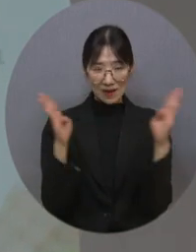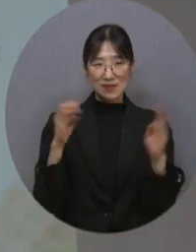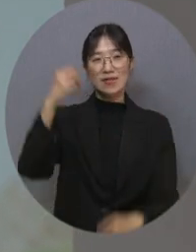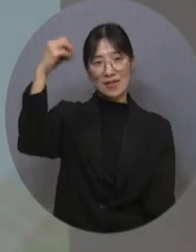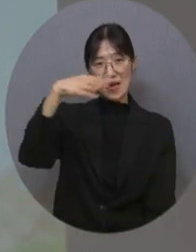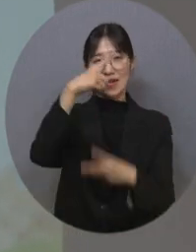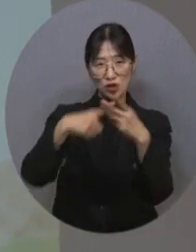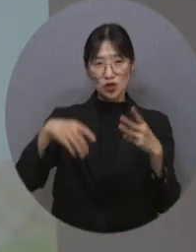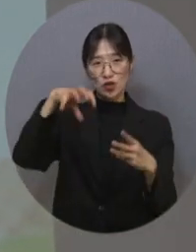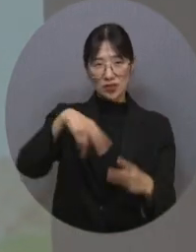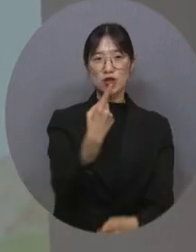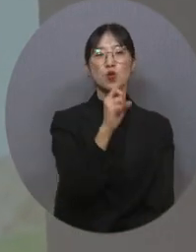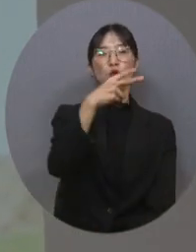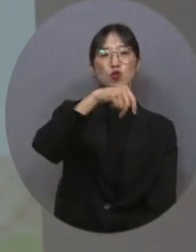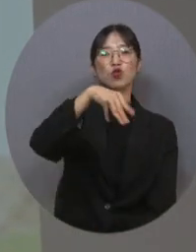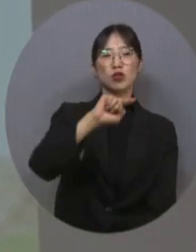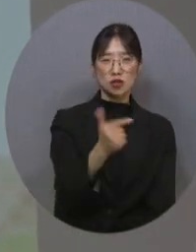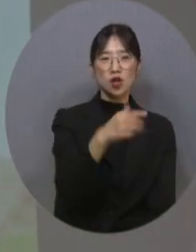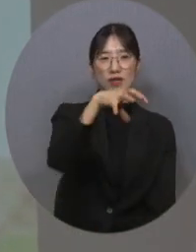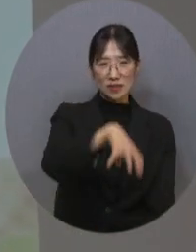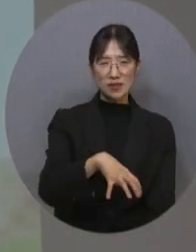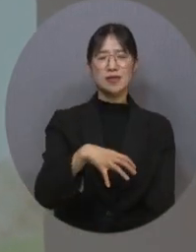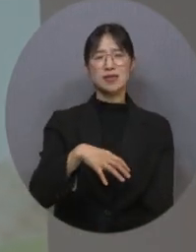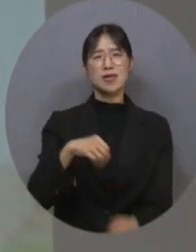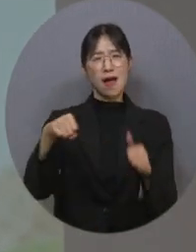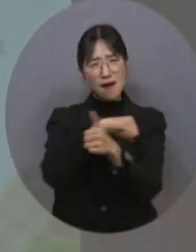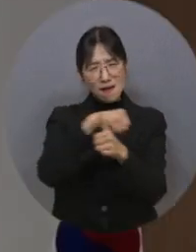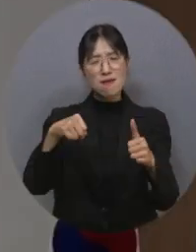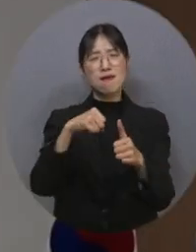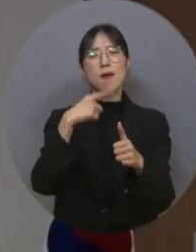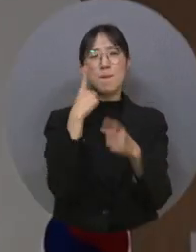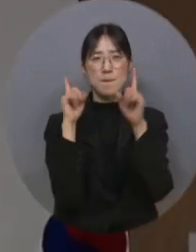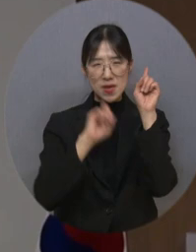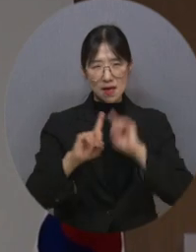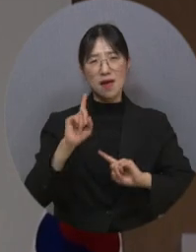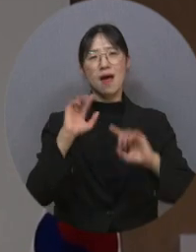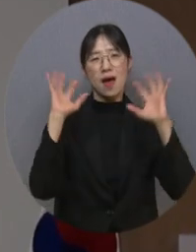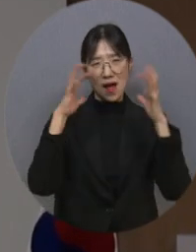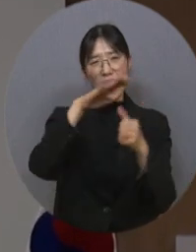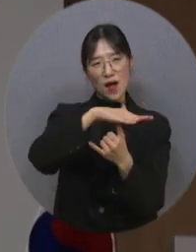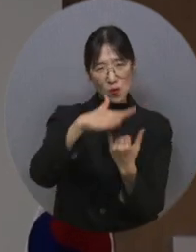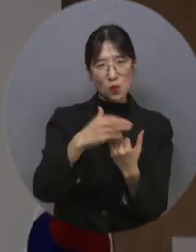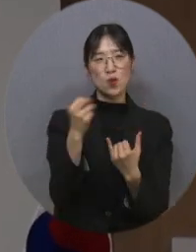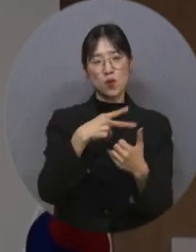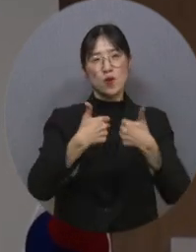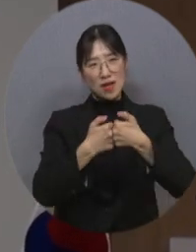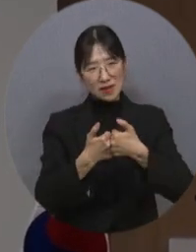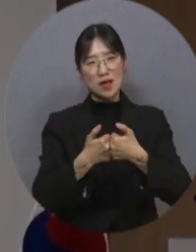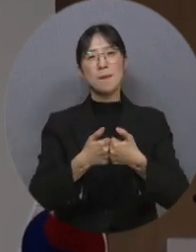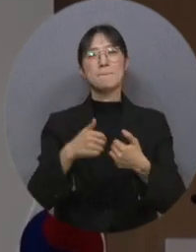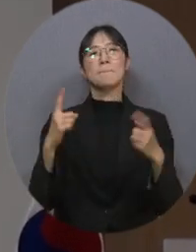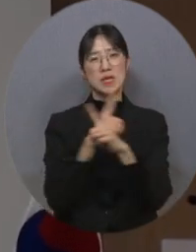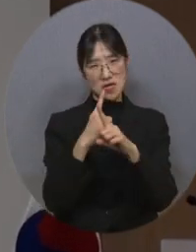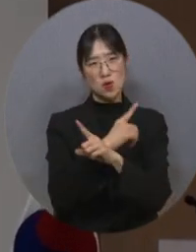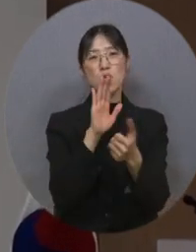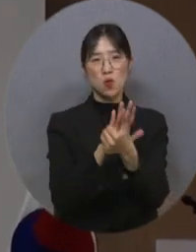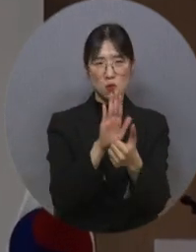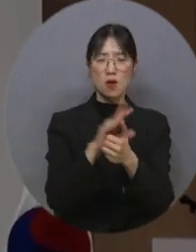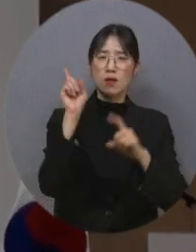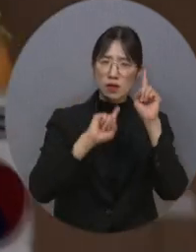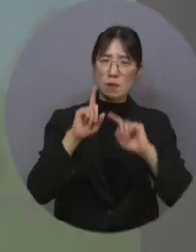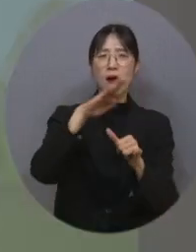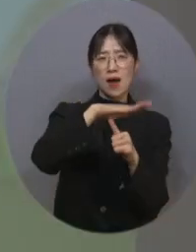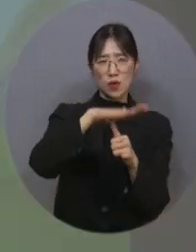양주시와 동두천시의 학대 피해 아동과 그 가족의 상담, 치료, 교육을 통해 상처받은 아동의 건강을